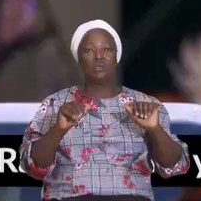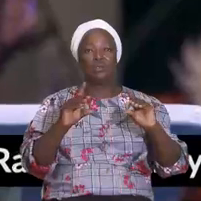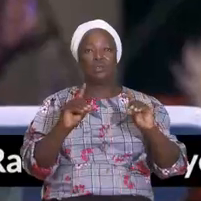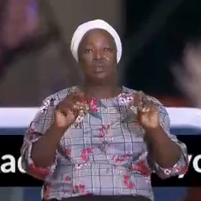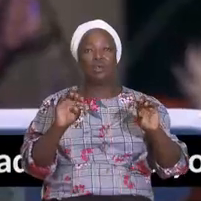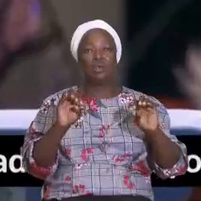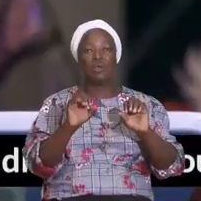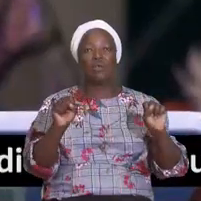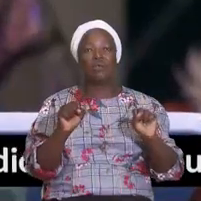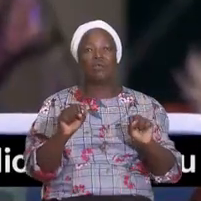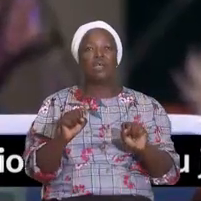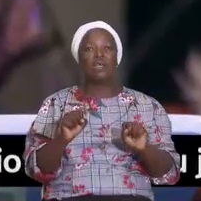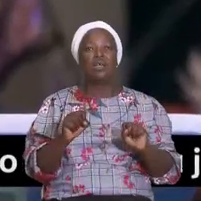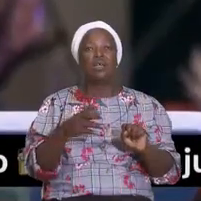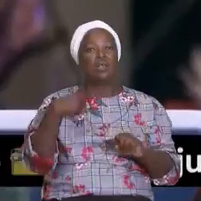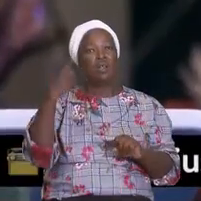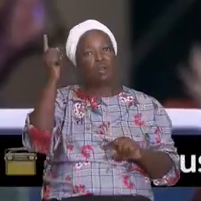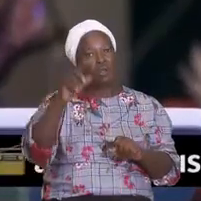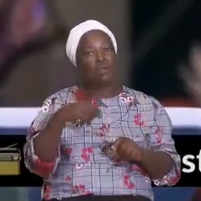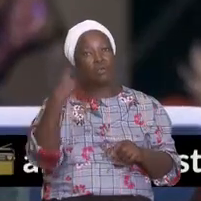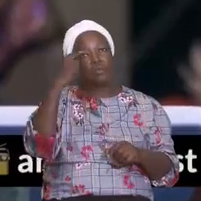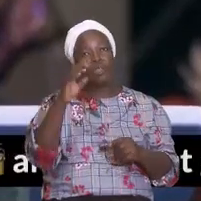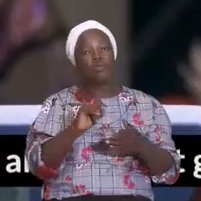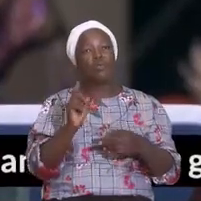pour recevoir, pour remplir le formulaire.